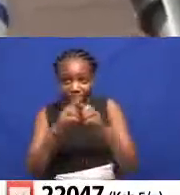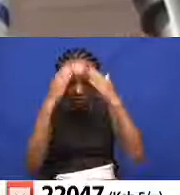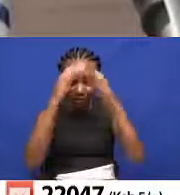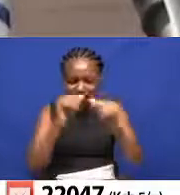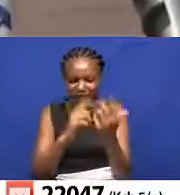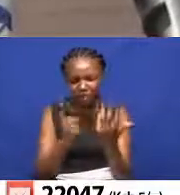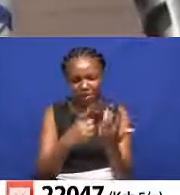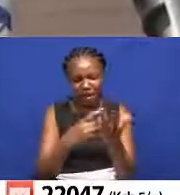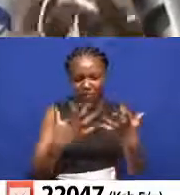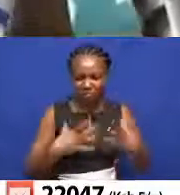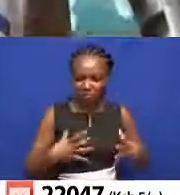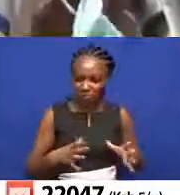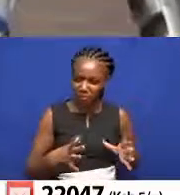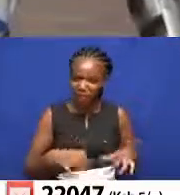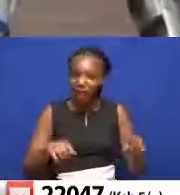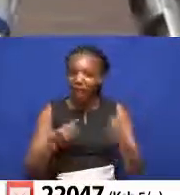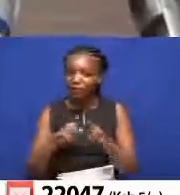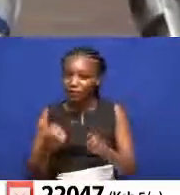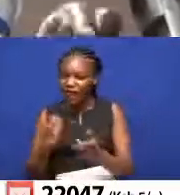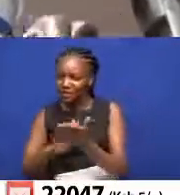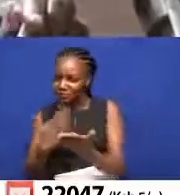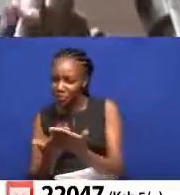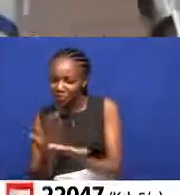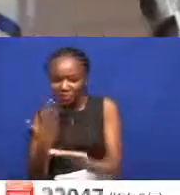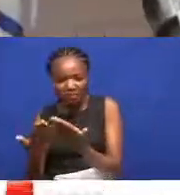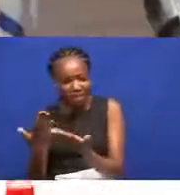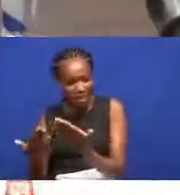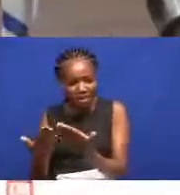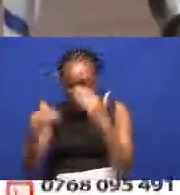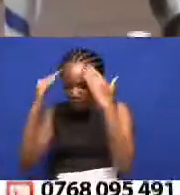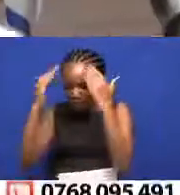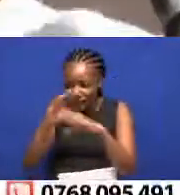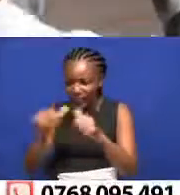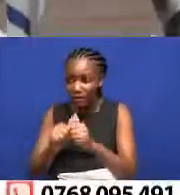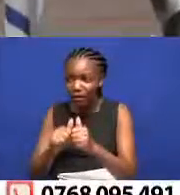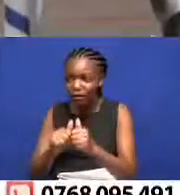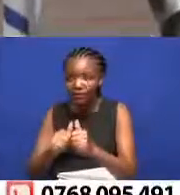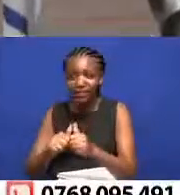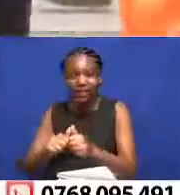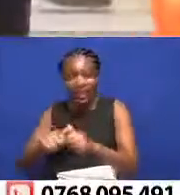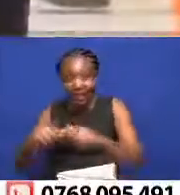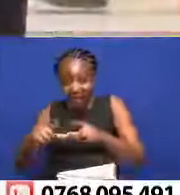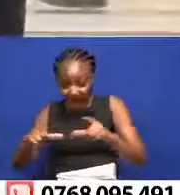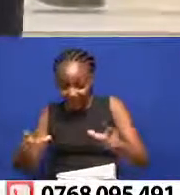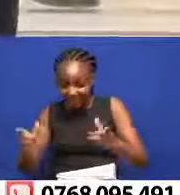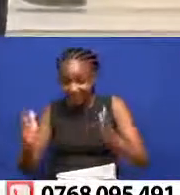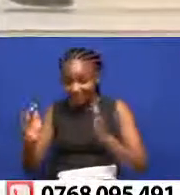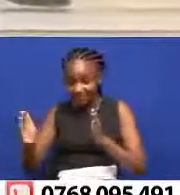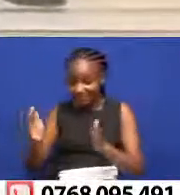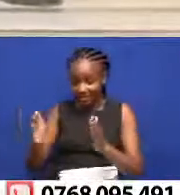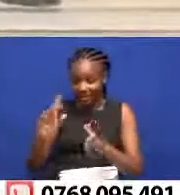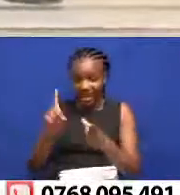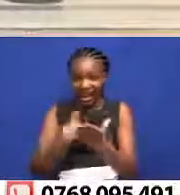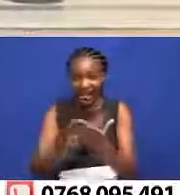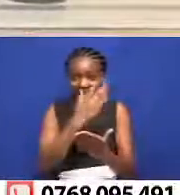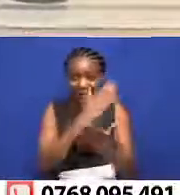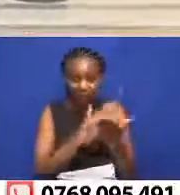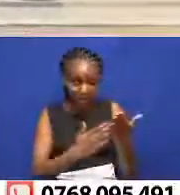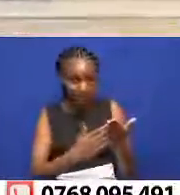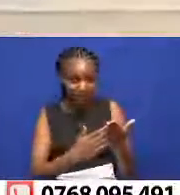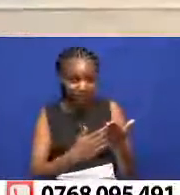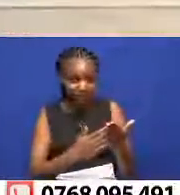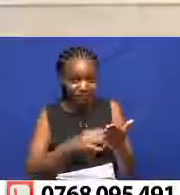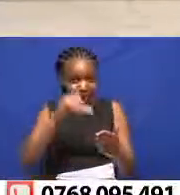watu. Kuna wale ambao wanasema wanataka pesa igawe kulingana na ukubwa wa ardhi. Meanwhile, a section of Coast